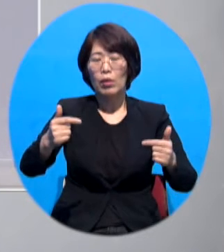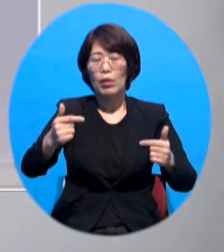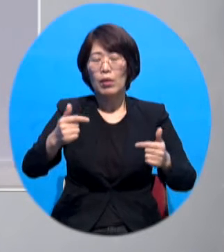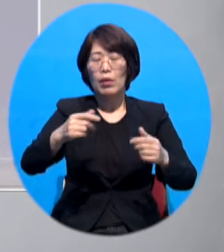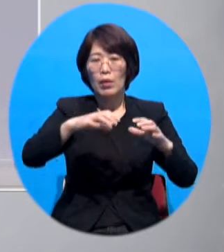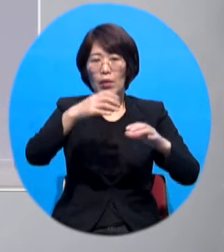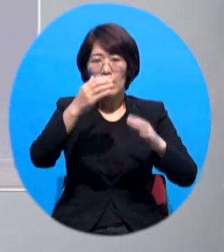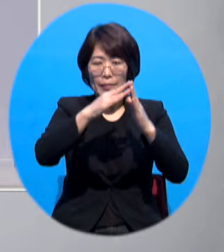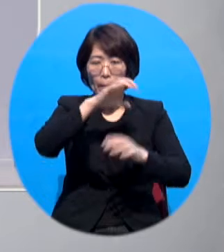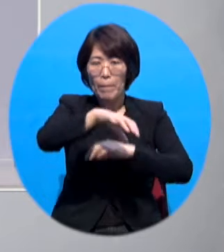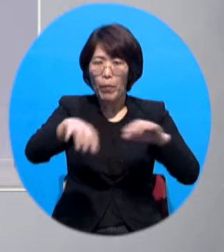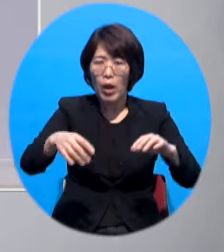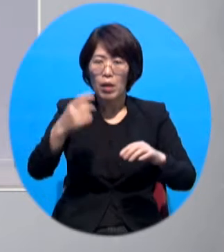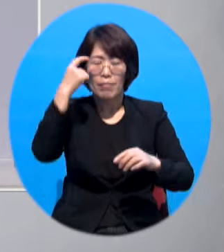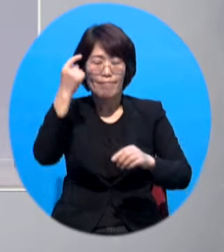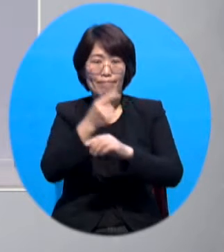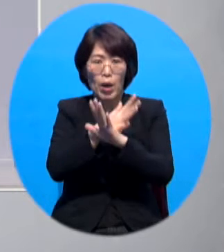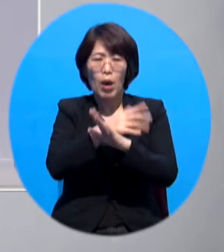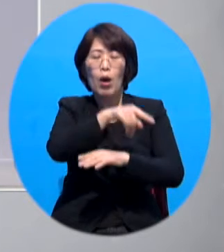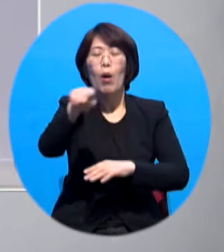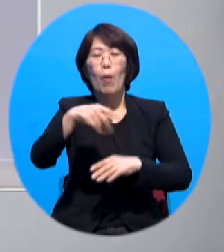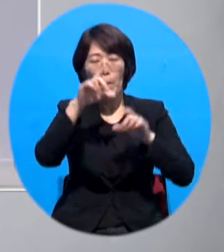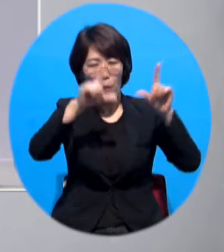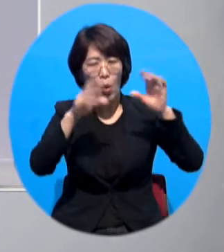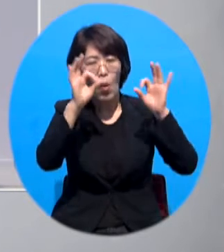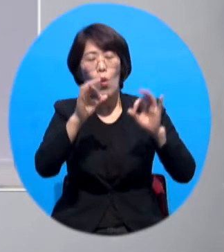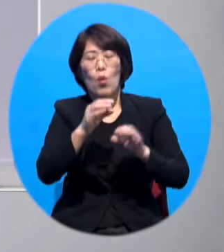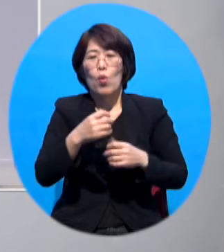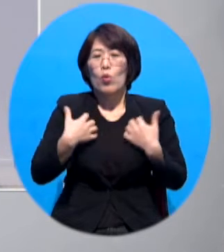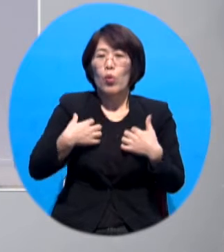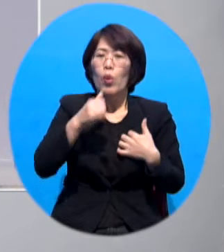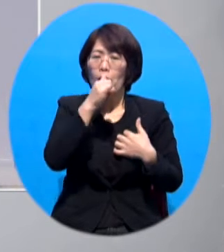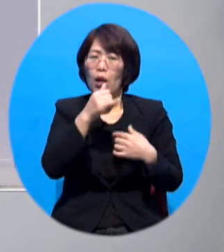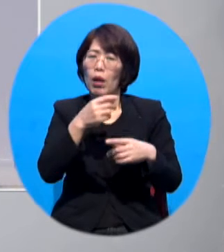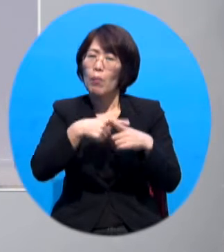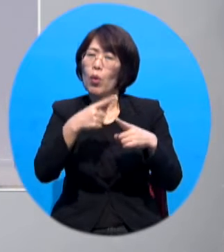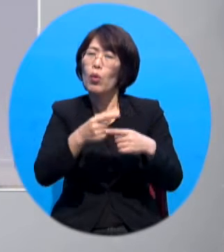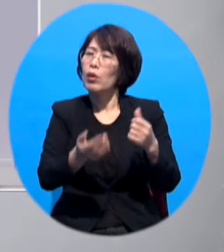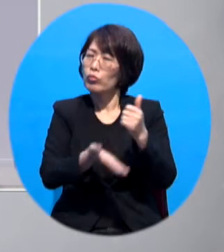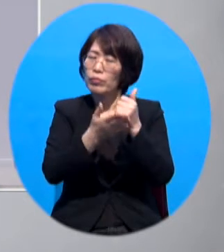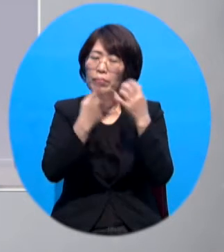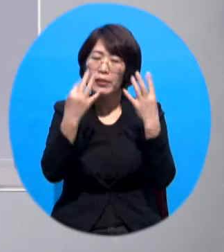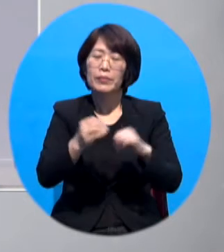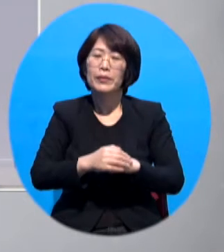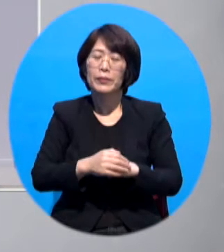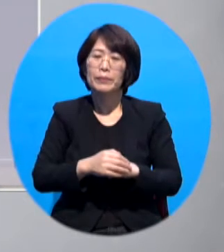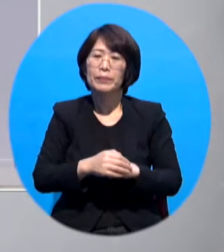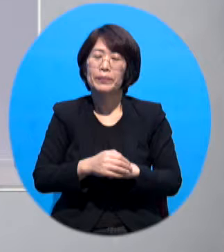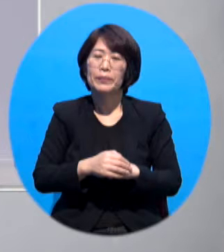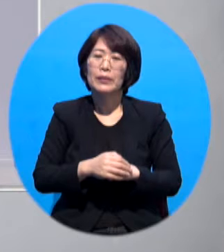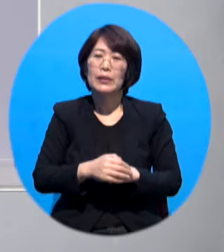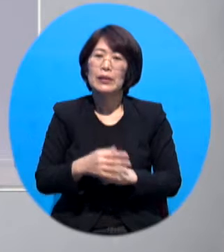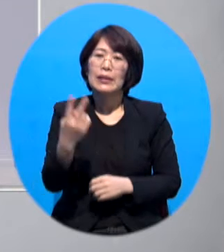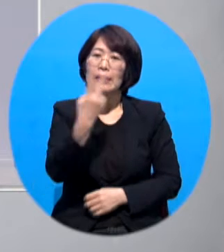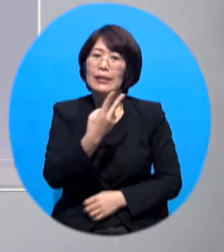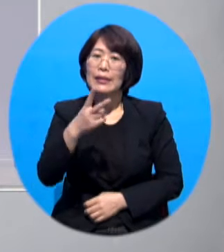활력 8성 와 된다 있어 대단히 좋아하고 그런 측면에서 대단히 높은 평가를 받고 있습니다 정말